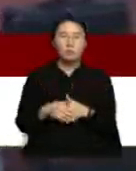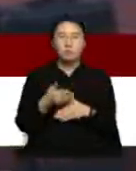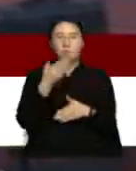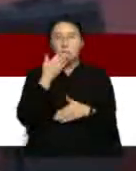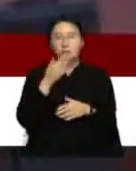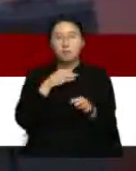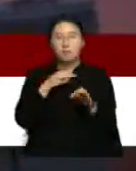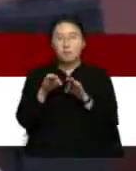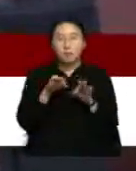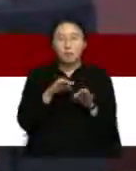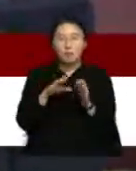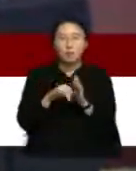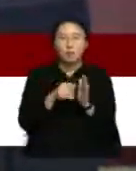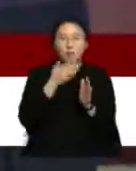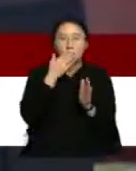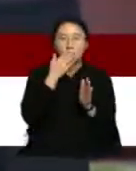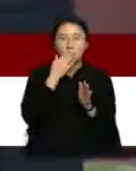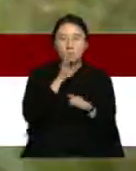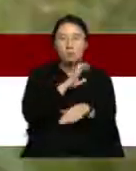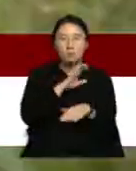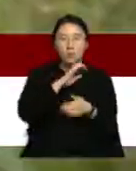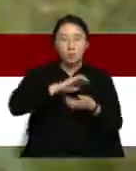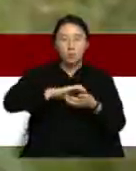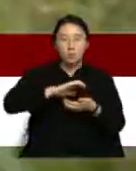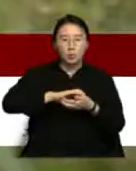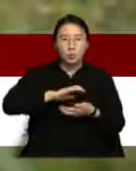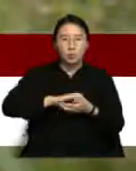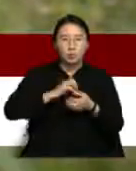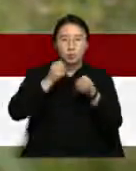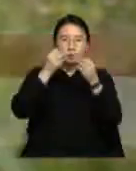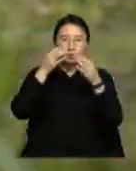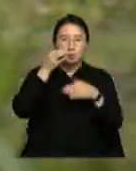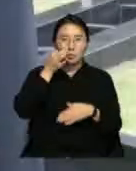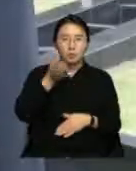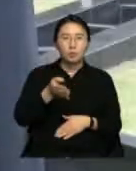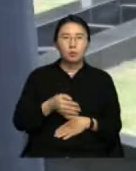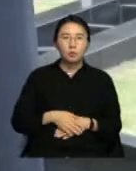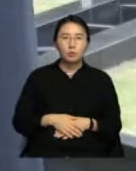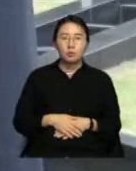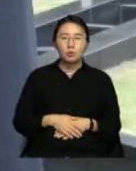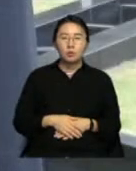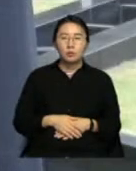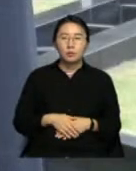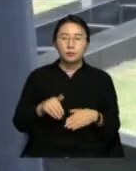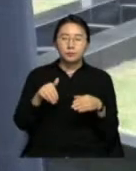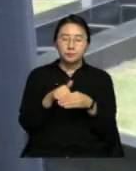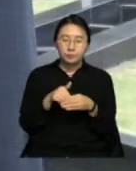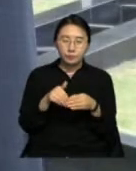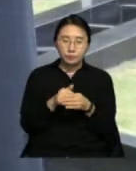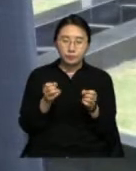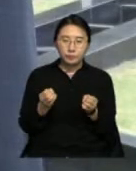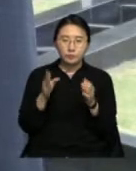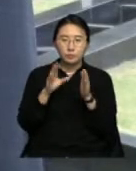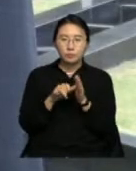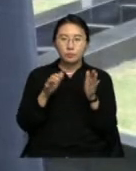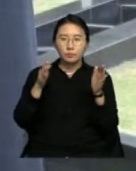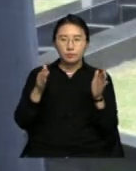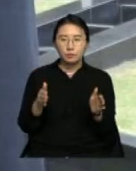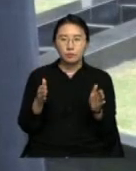먹거리 장터에서는 그 시대 음식을 재현한 도시락도 새롭게 선보입니다. 한성백제 문화제 기간